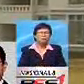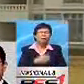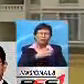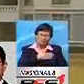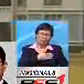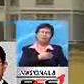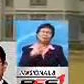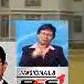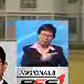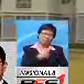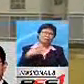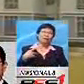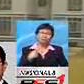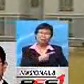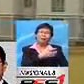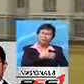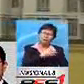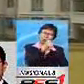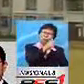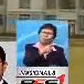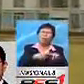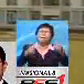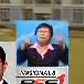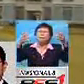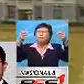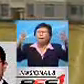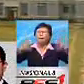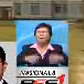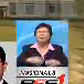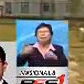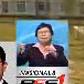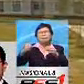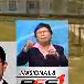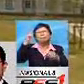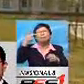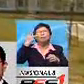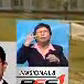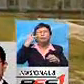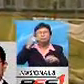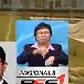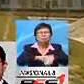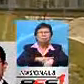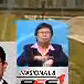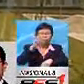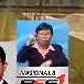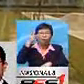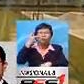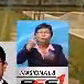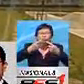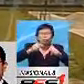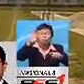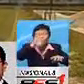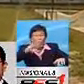baik, tapi saya nampak tadi banyak kepada motif politik. Motif politik, dia cuba nak